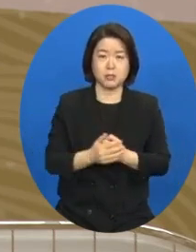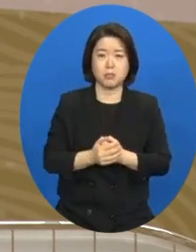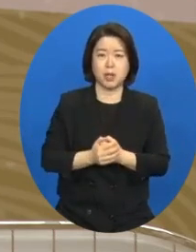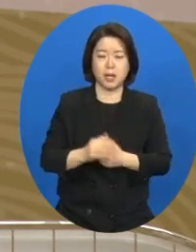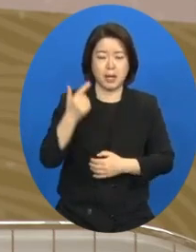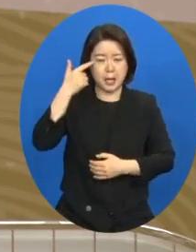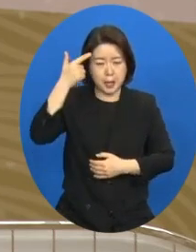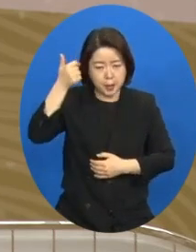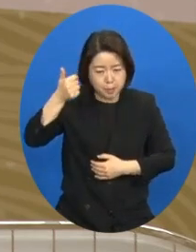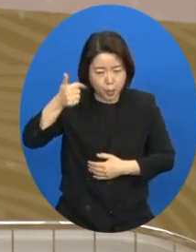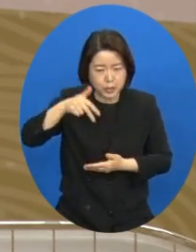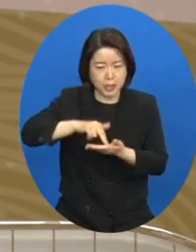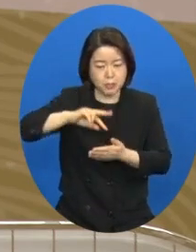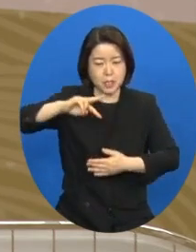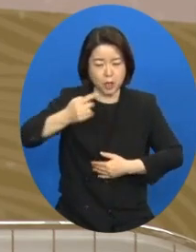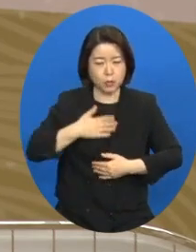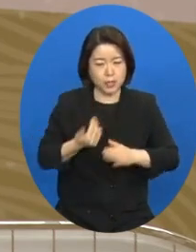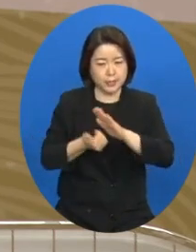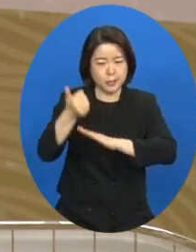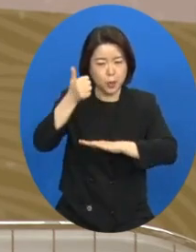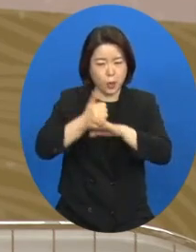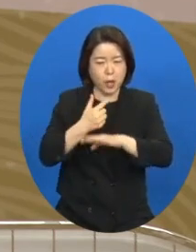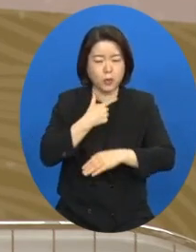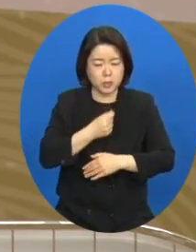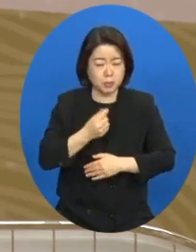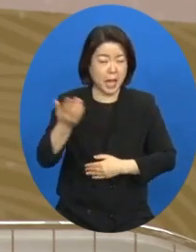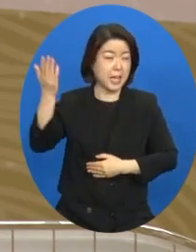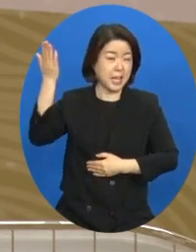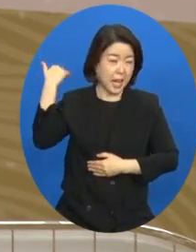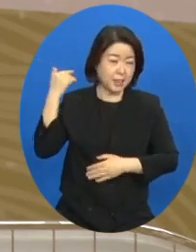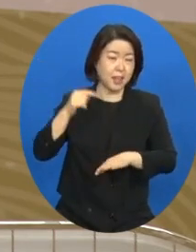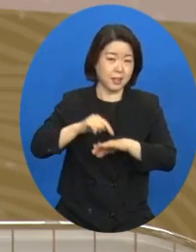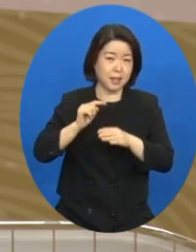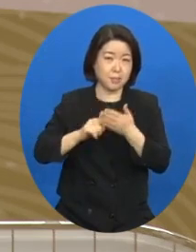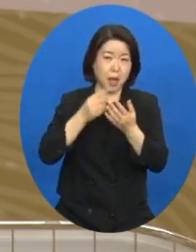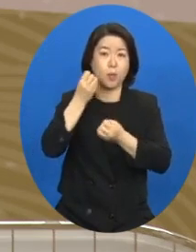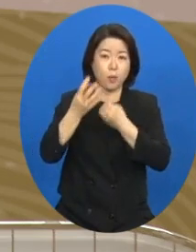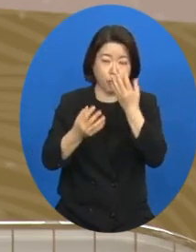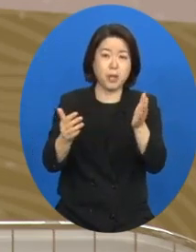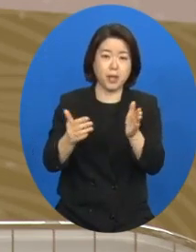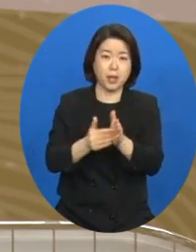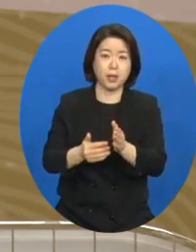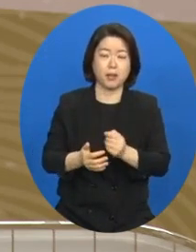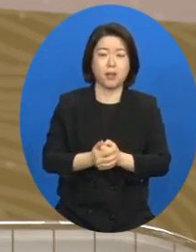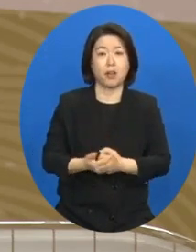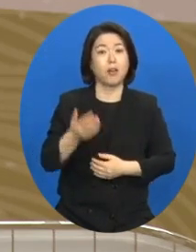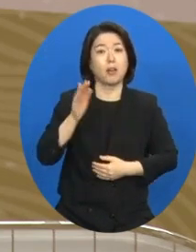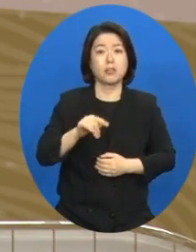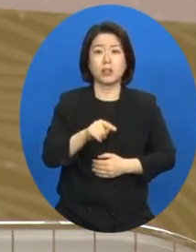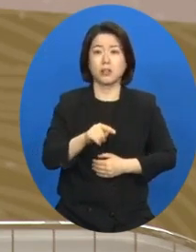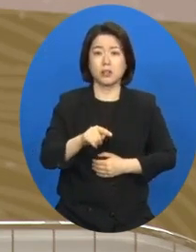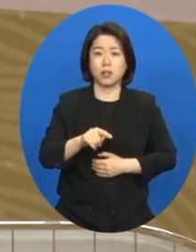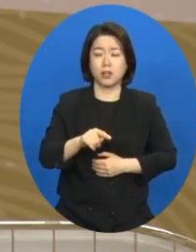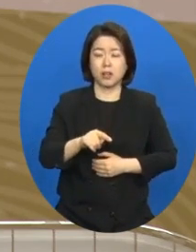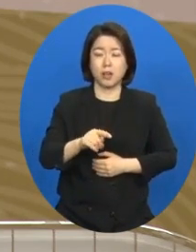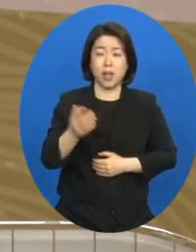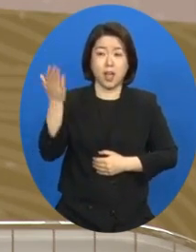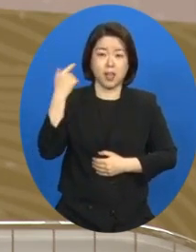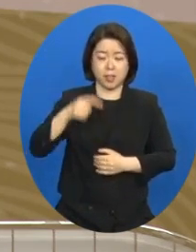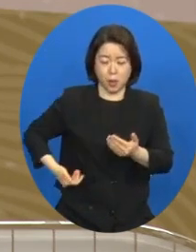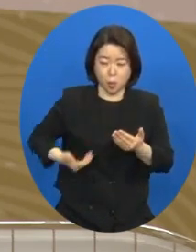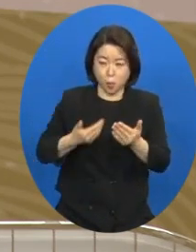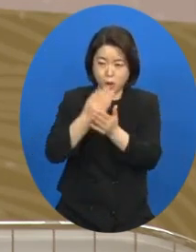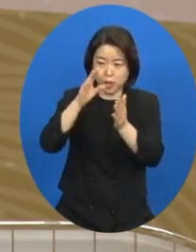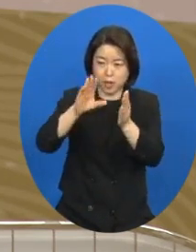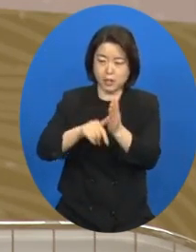목사로 라도 성공해야 되겠다 그게 솔직한 제 마음에 고백이 어떤 거죠 그런데 그게 완전히 그날 뒤집어 지더라도